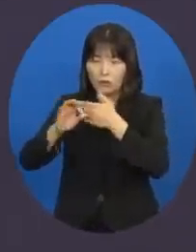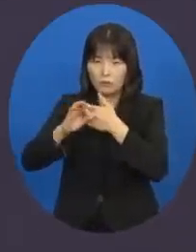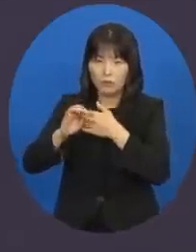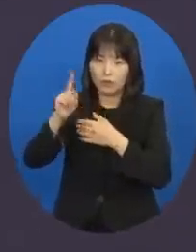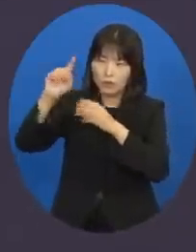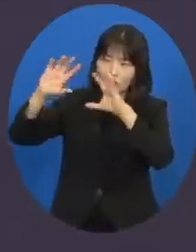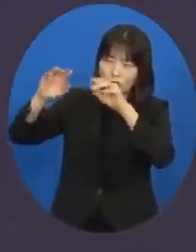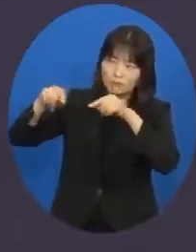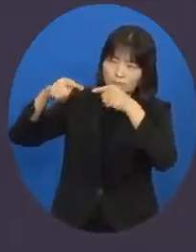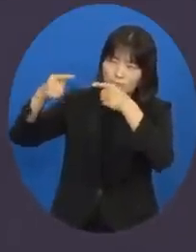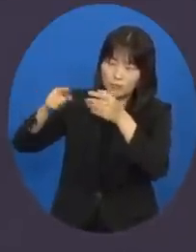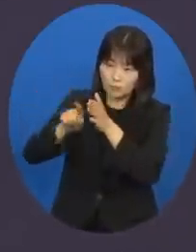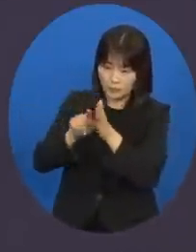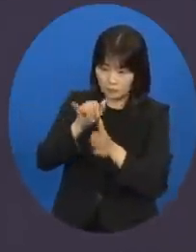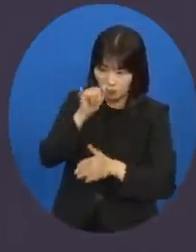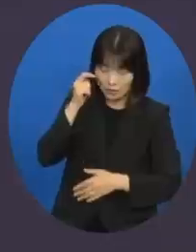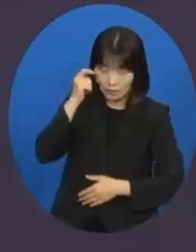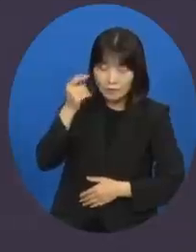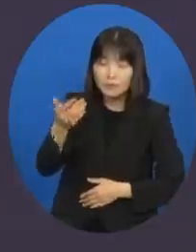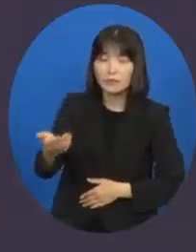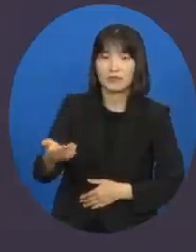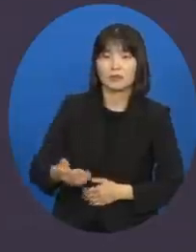믿음이 있으십니까?